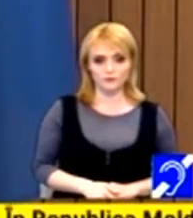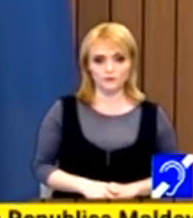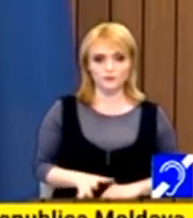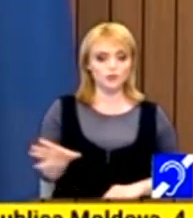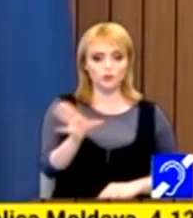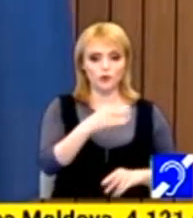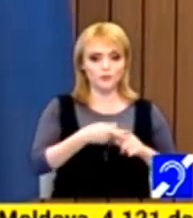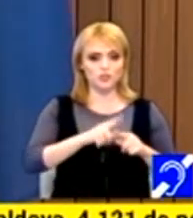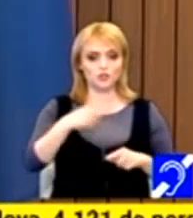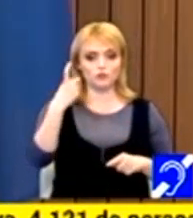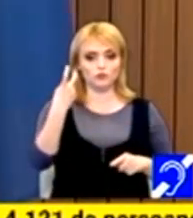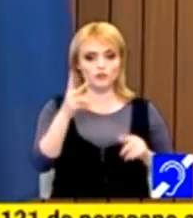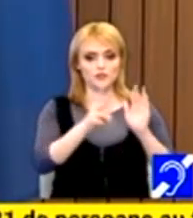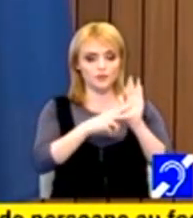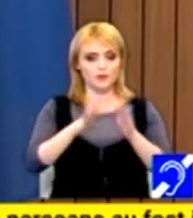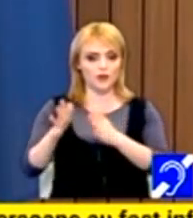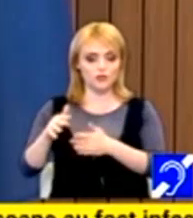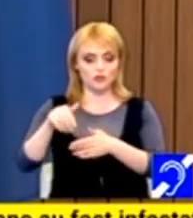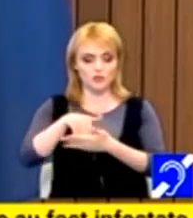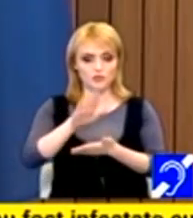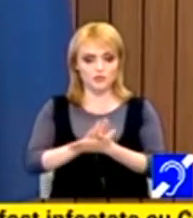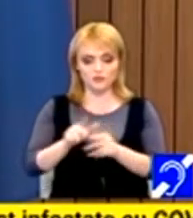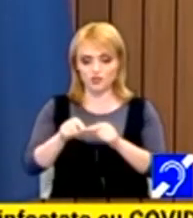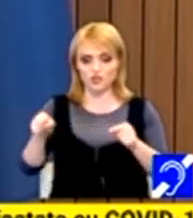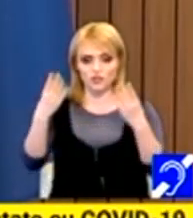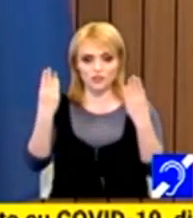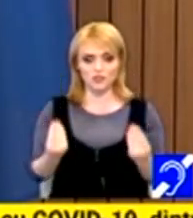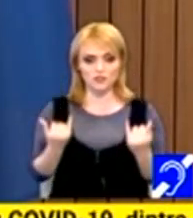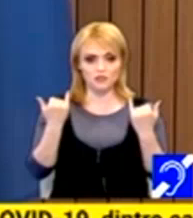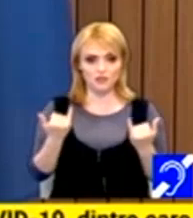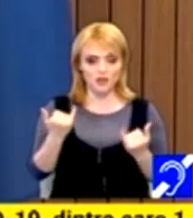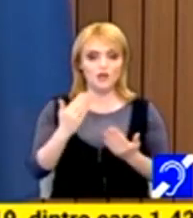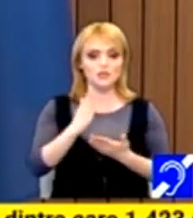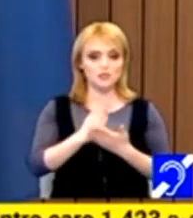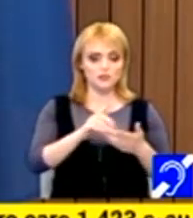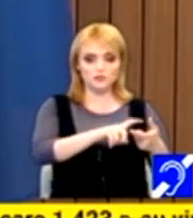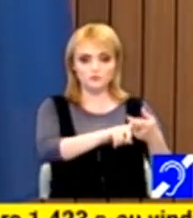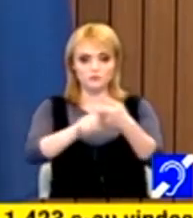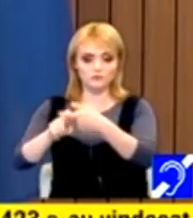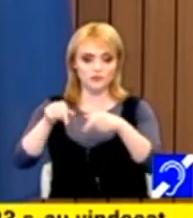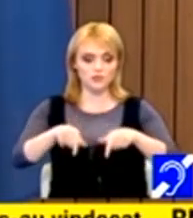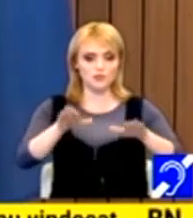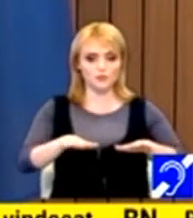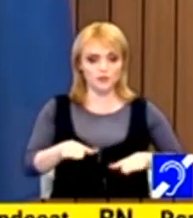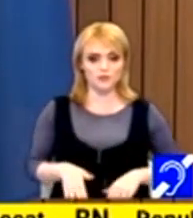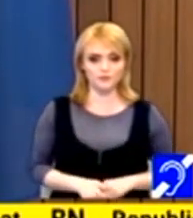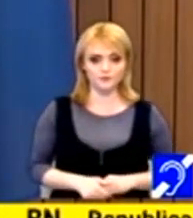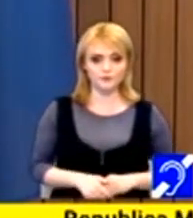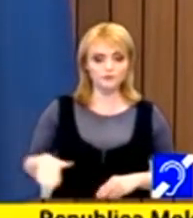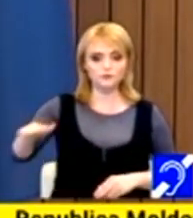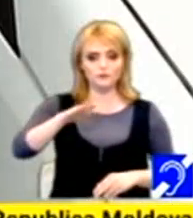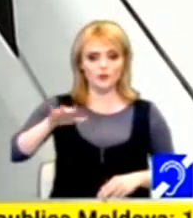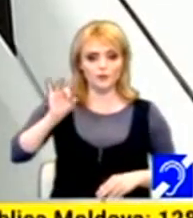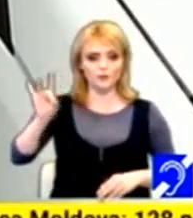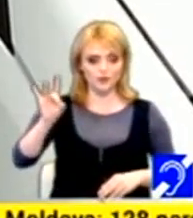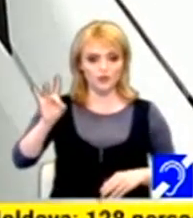Toate 127 de cazuri care s-au înregistrat pe parcursul zilei de astăzi sunt cu statut de transmitere locală. Regiunea din